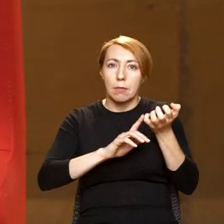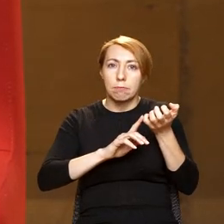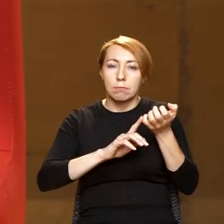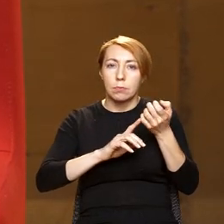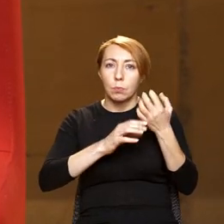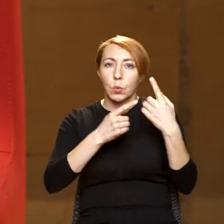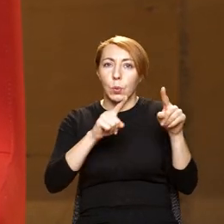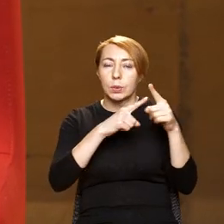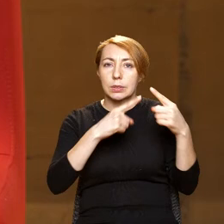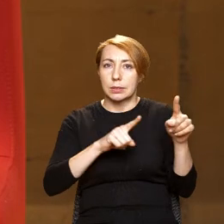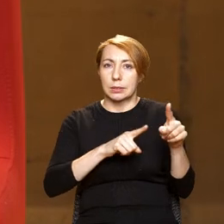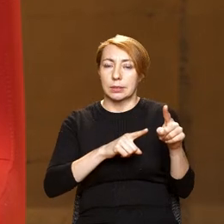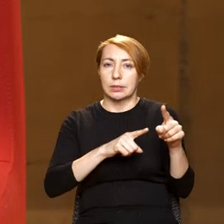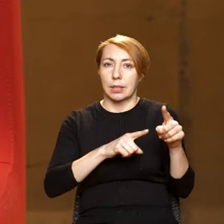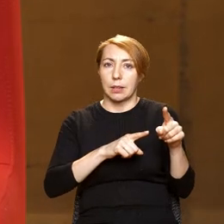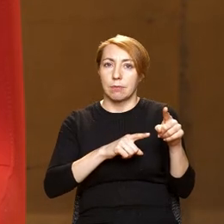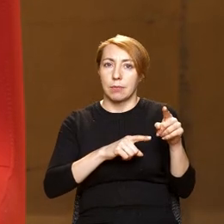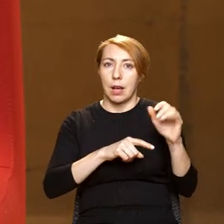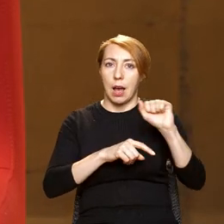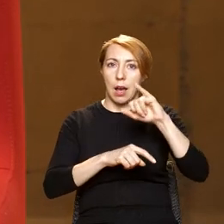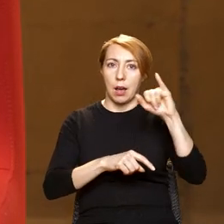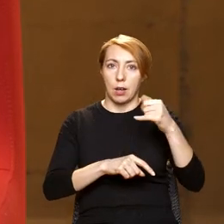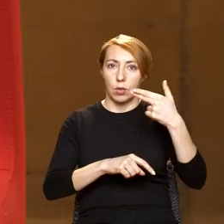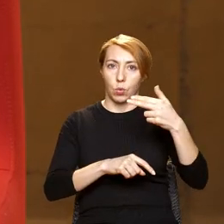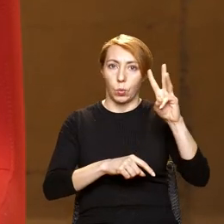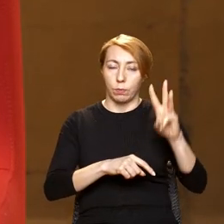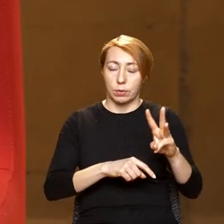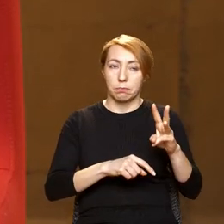ainuski. Profesor Sawada, który